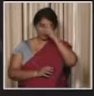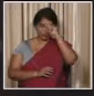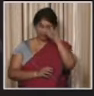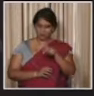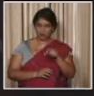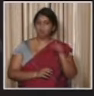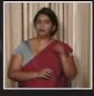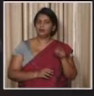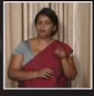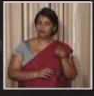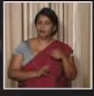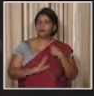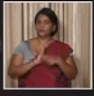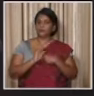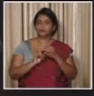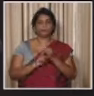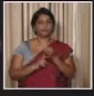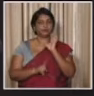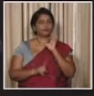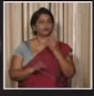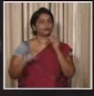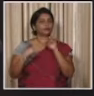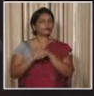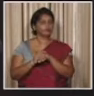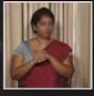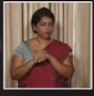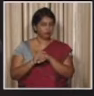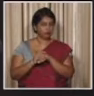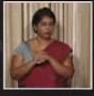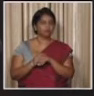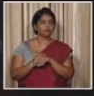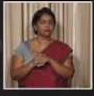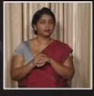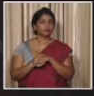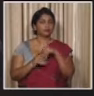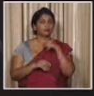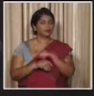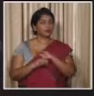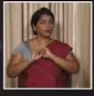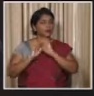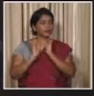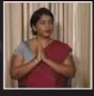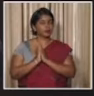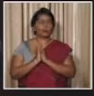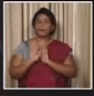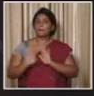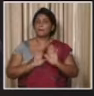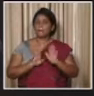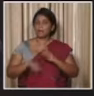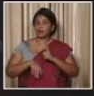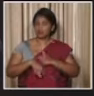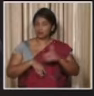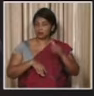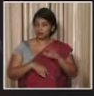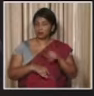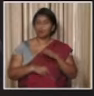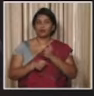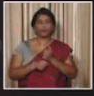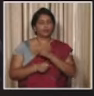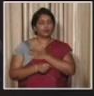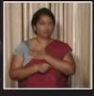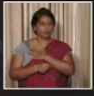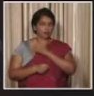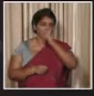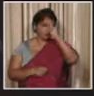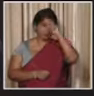මහත්තයා මෙරටේ ජනාධිපතිවරයා බවට පත් වුණා. එතකොට මේ සමස්ත පාලන කාලය තුල ගෝඨාභය